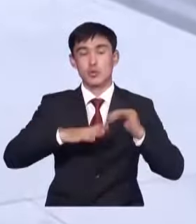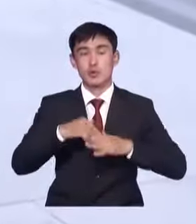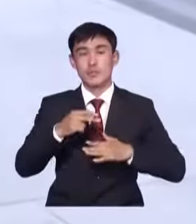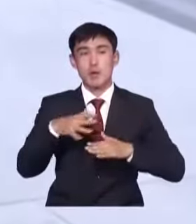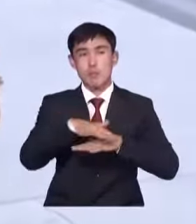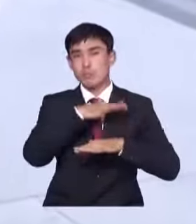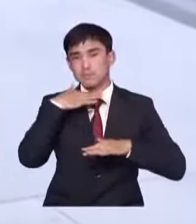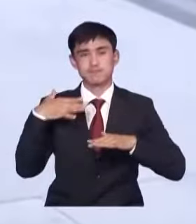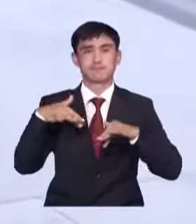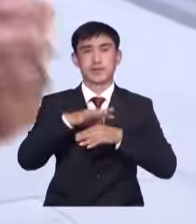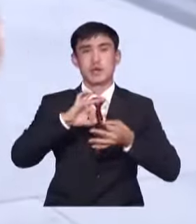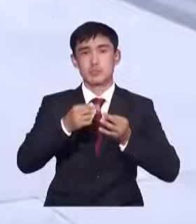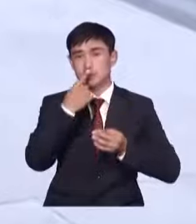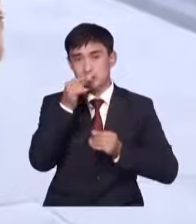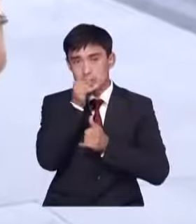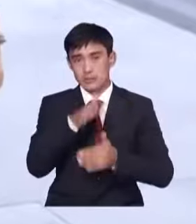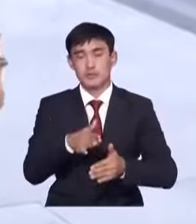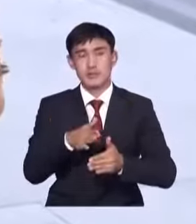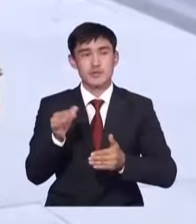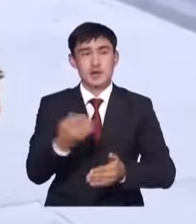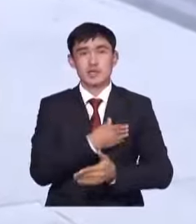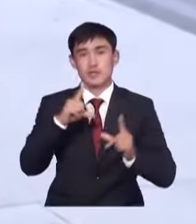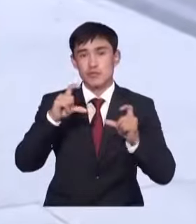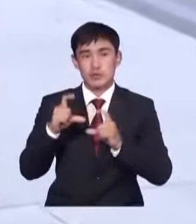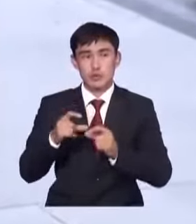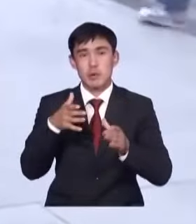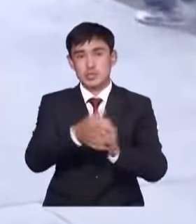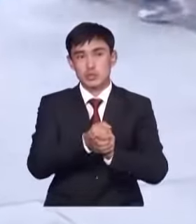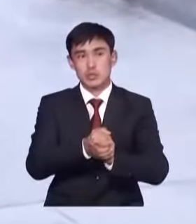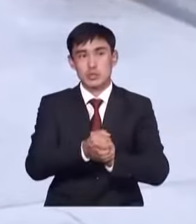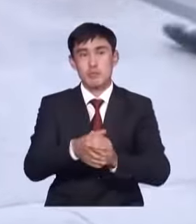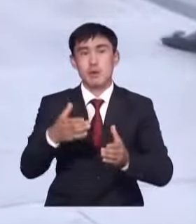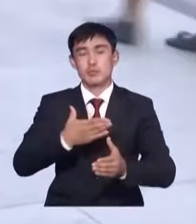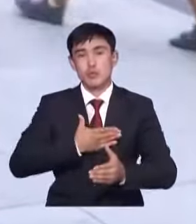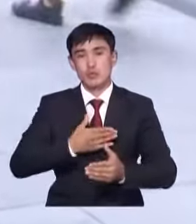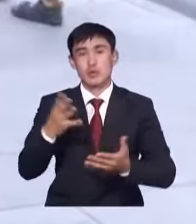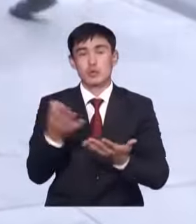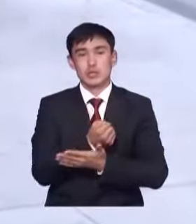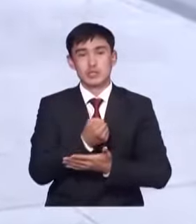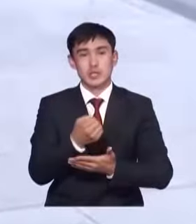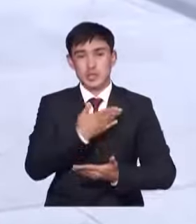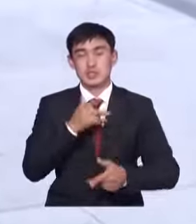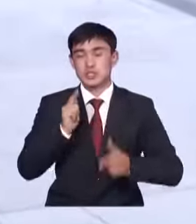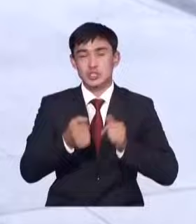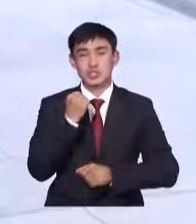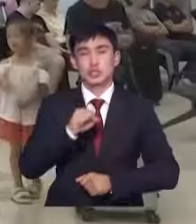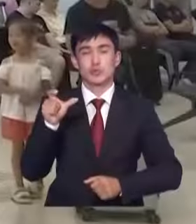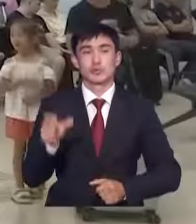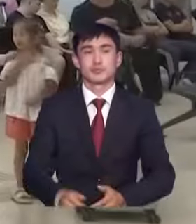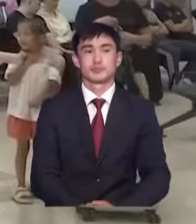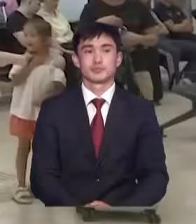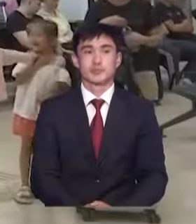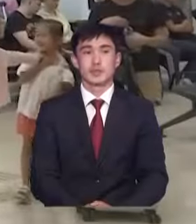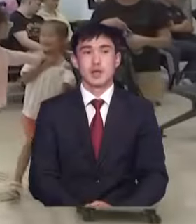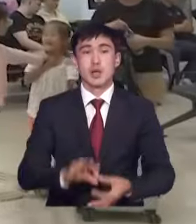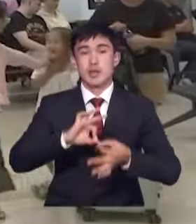Поклонников было столько, что к олимпийцу не подойти. Все хотят сделать фото, пожать руку и потрогать медаль на удачу. Для нас он настоящий герой.